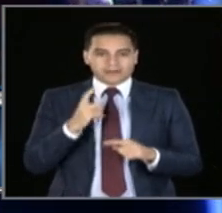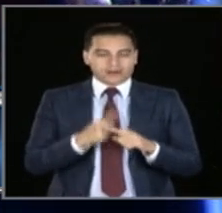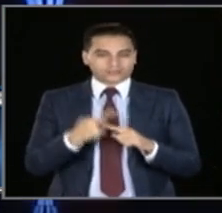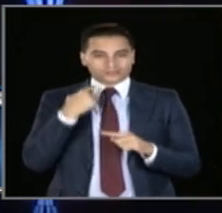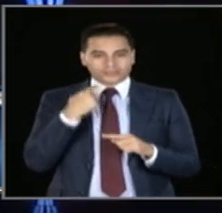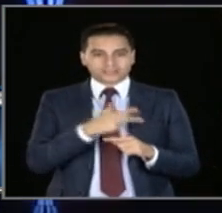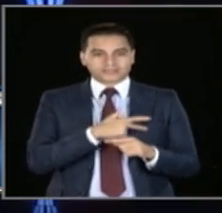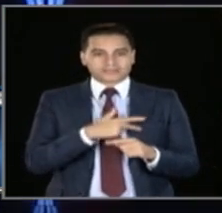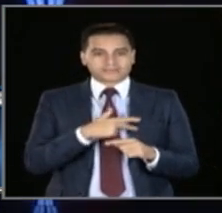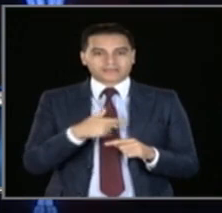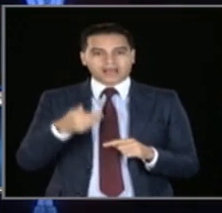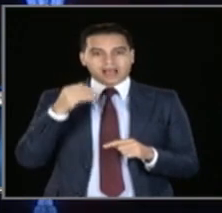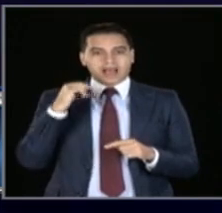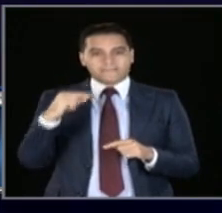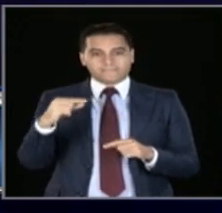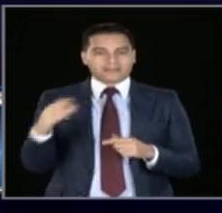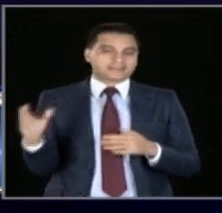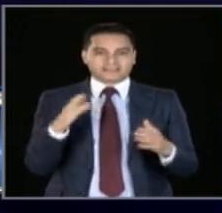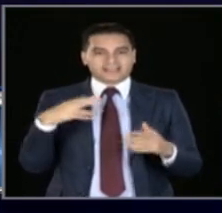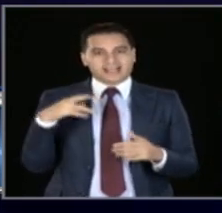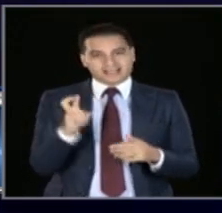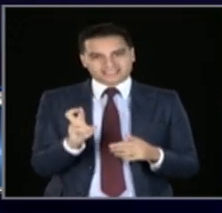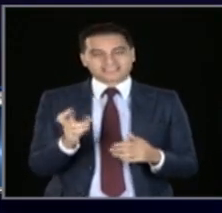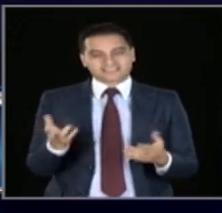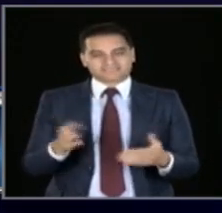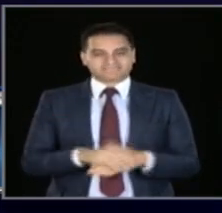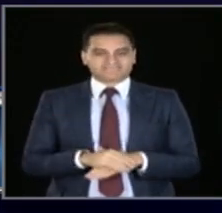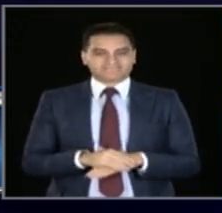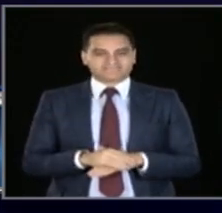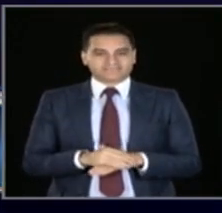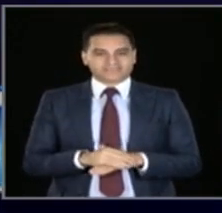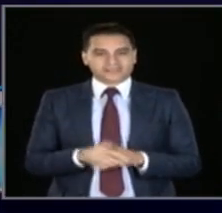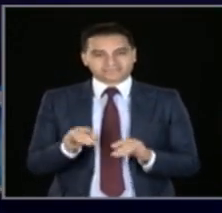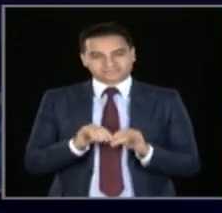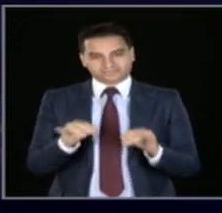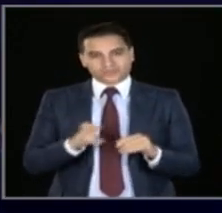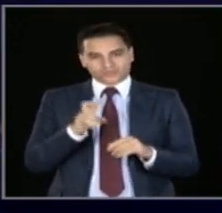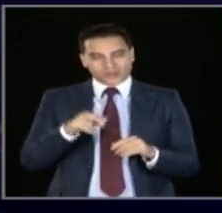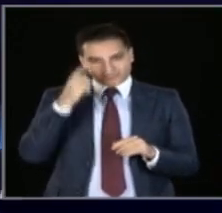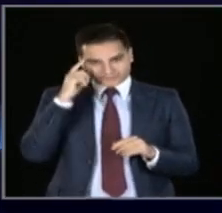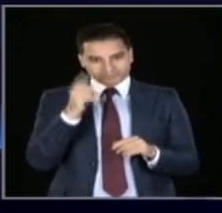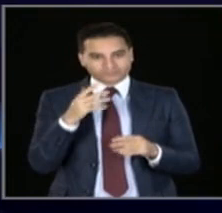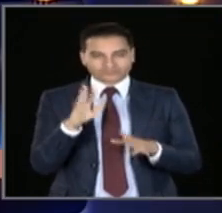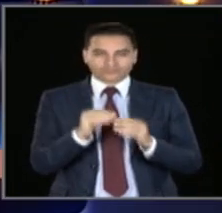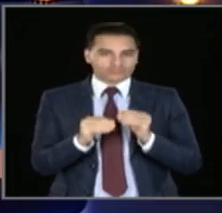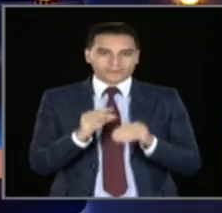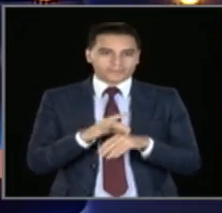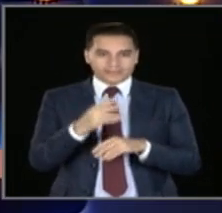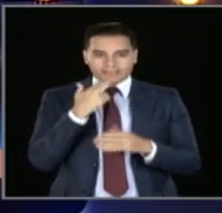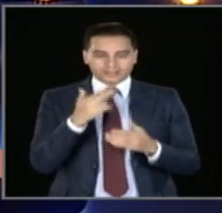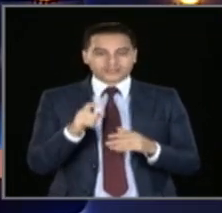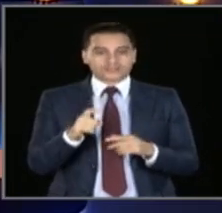مين بقى احمد عز طار منك الهدف يا ايمان ارضك